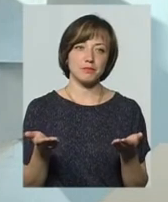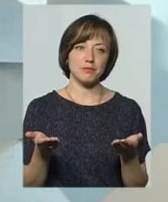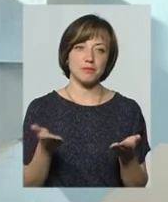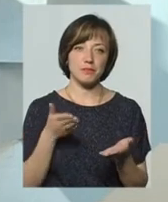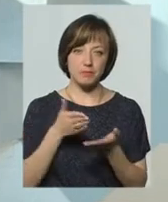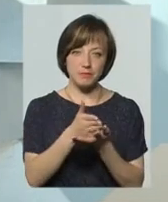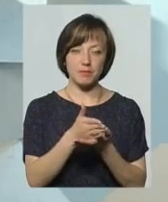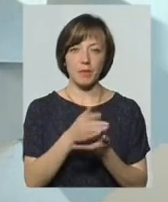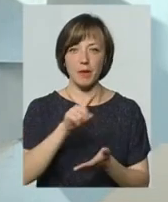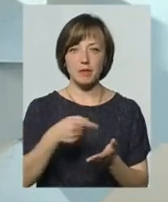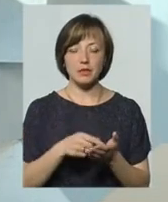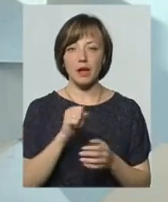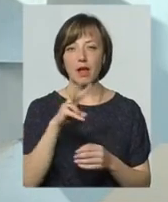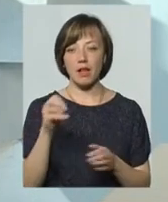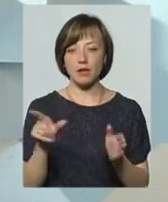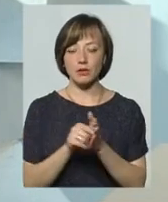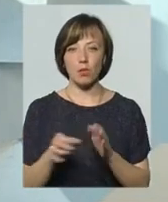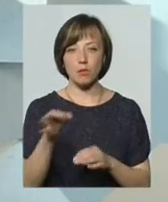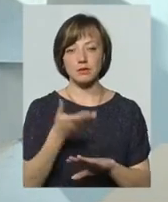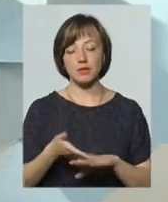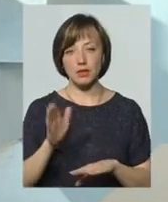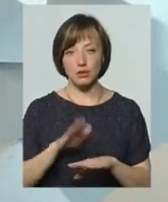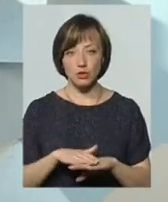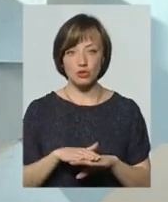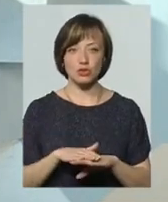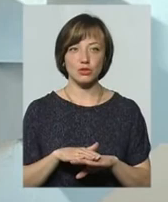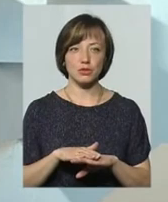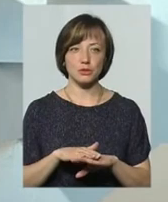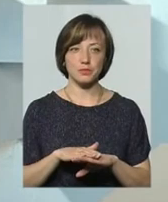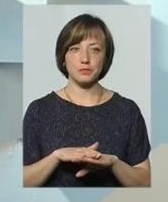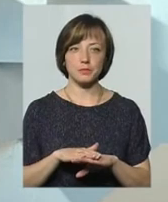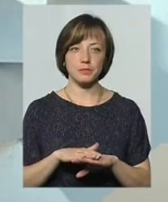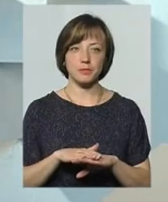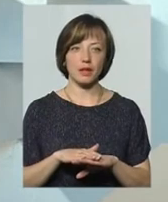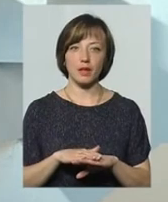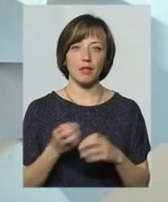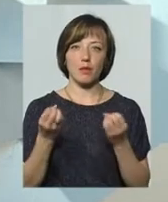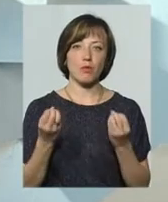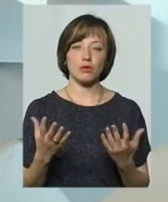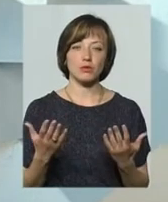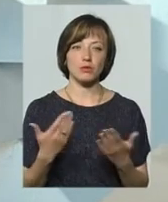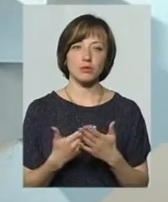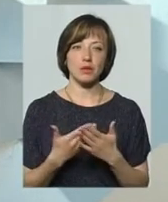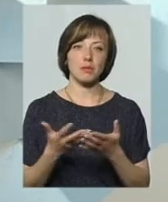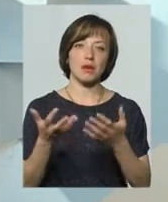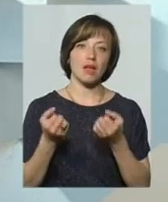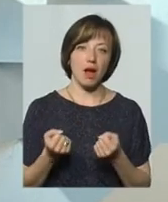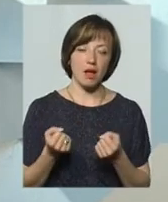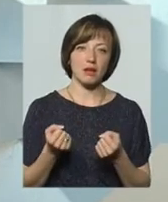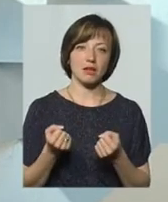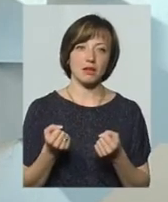місто, але з областю складніше, принаймні, не просто, щоб тебе там прийняли,